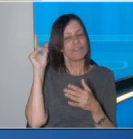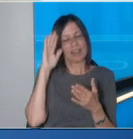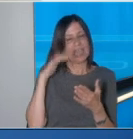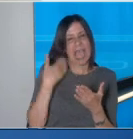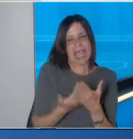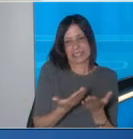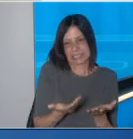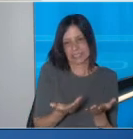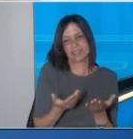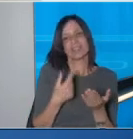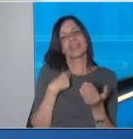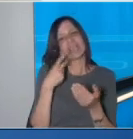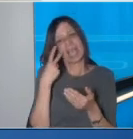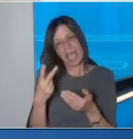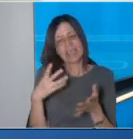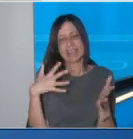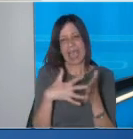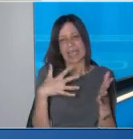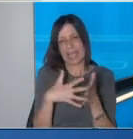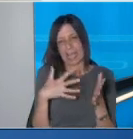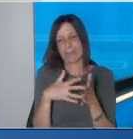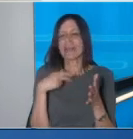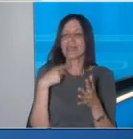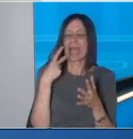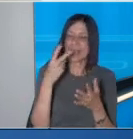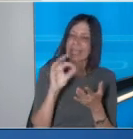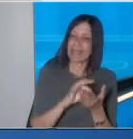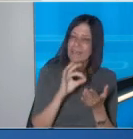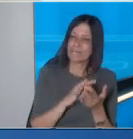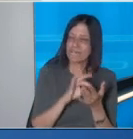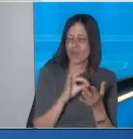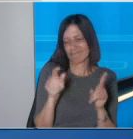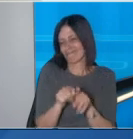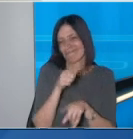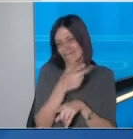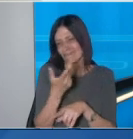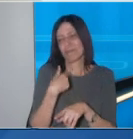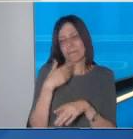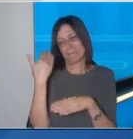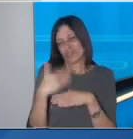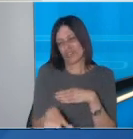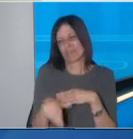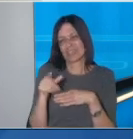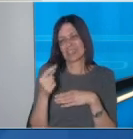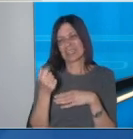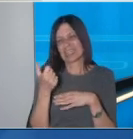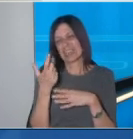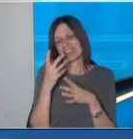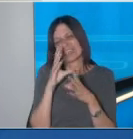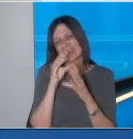ולייעץ. ראיתי את התחקירים, ראיתי את הכתבות בדיוק כמוכם, אבל בסופו של דבר בעיניי זה קצת רק